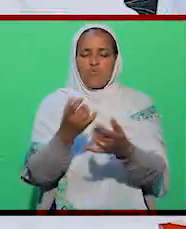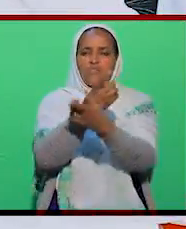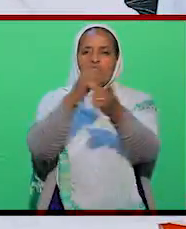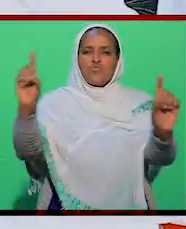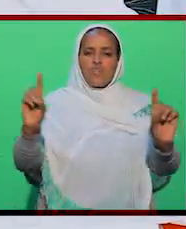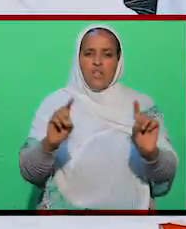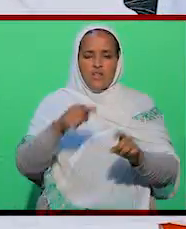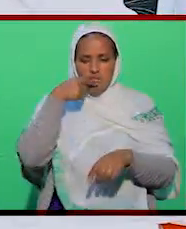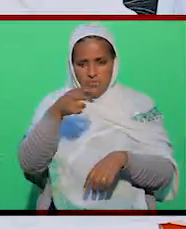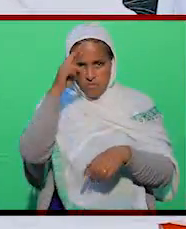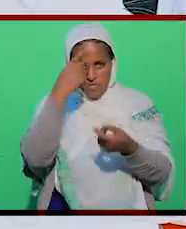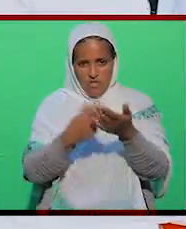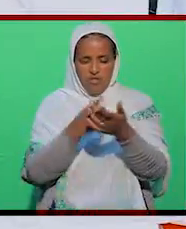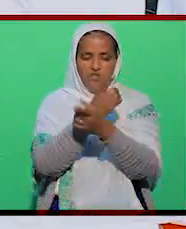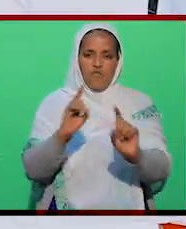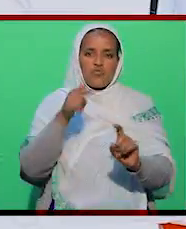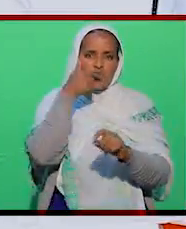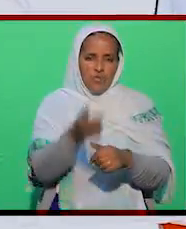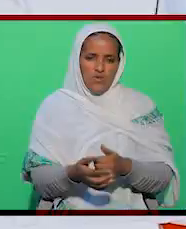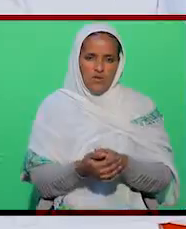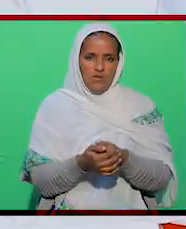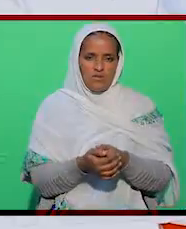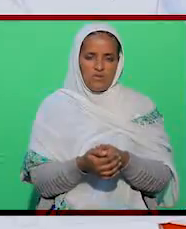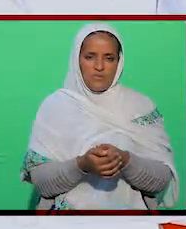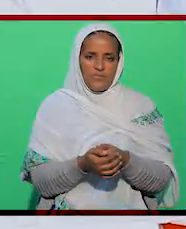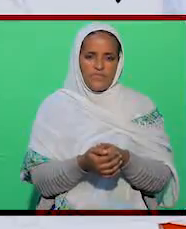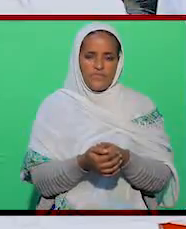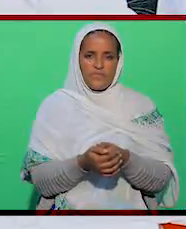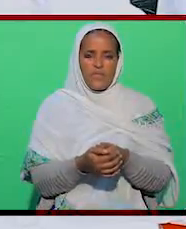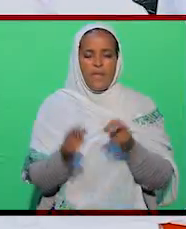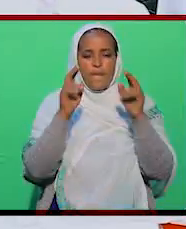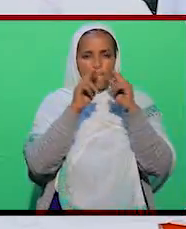ትንቢቱም ከዚህ ጋር አሁን ተፈውሰሃል፣ ተፈውሰሃል ስለተባለ ሳይድን ተፈውሻለሁ ይላል።